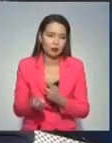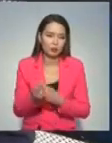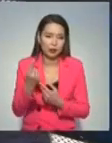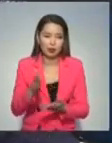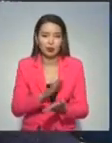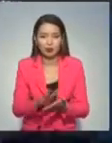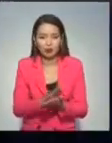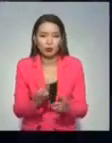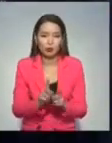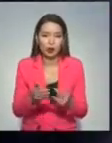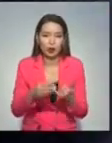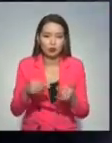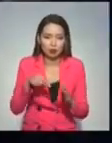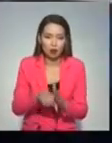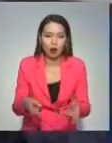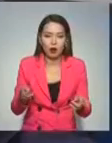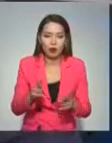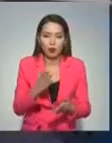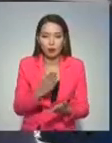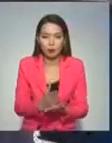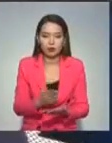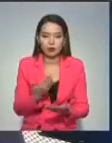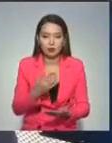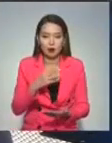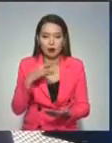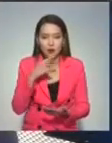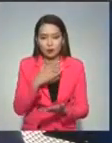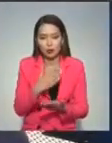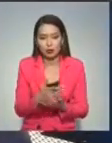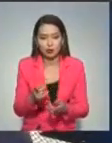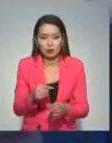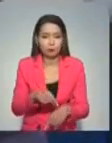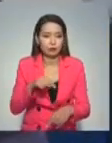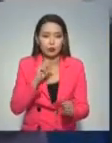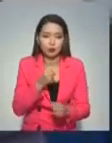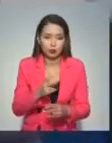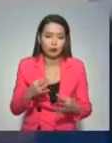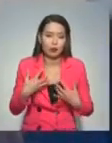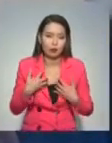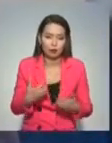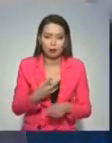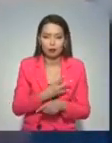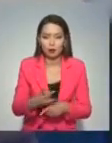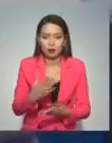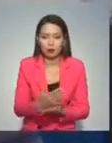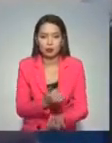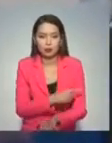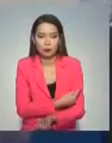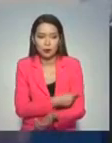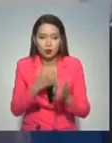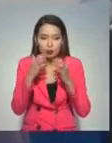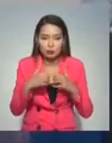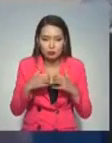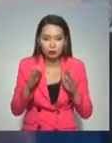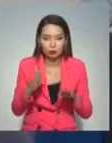тазартқан болды, бірақ топырақтың астында қалып қойды. Аққан су оны шайып жатыр. Сынапты сезу мүмкін емес. Денсаулыққа өте зиян. Ағзадан медициналық талдауда ғана